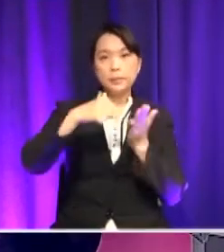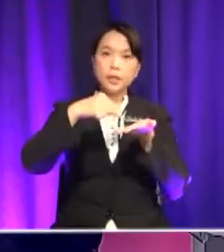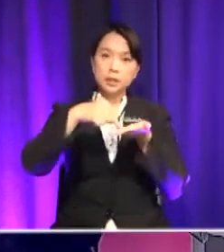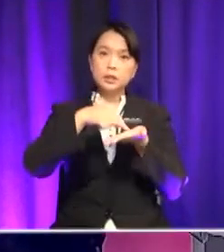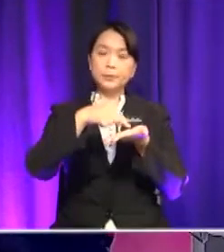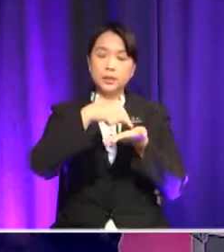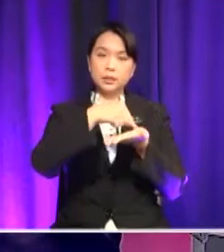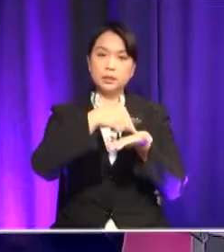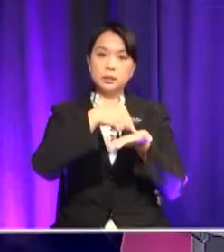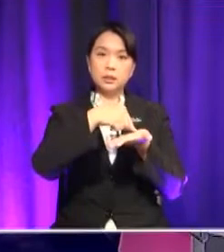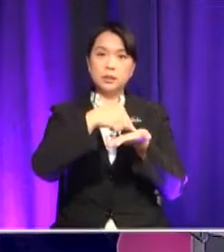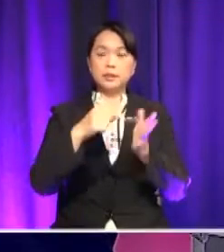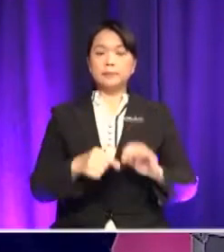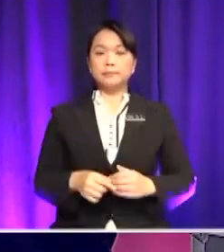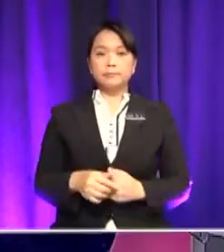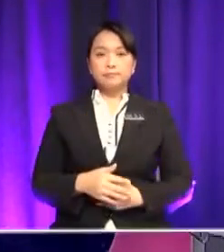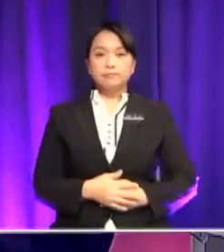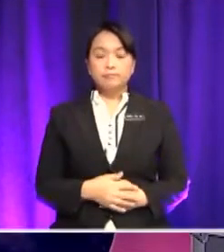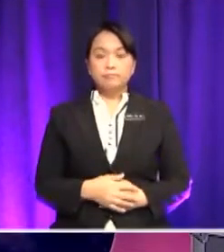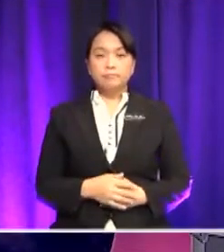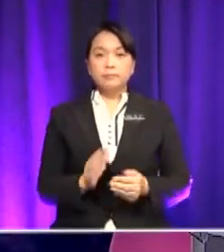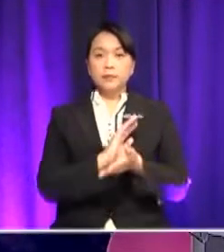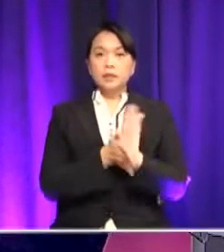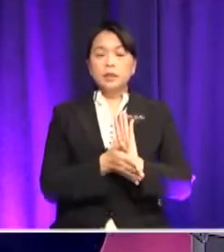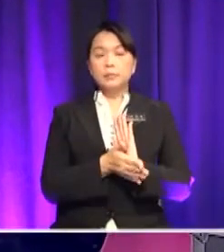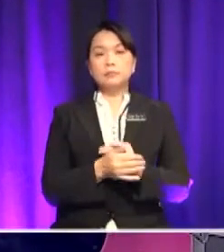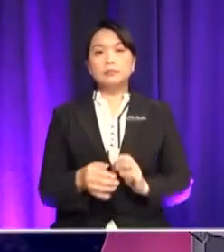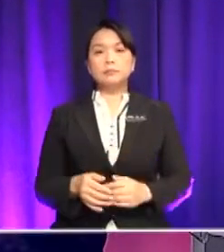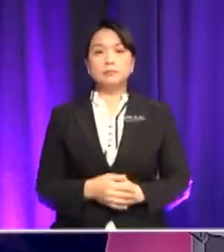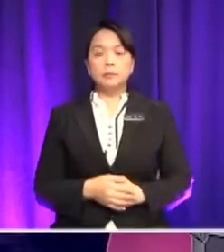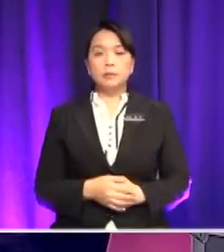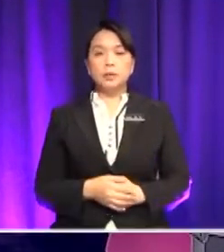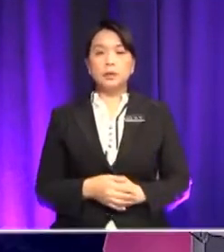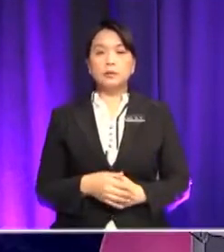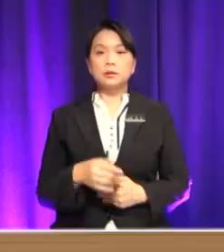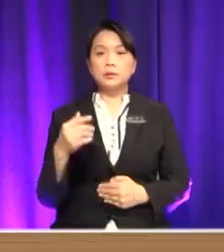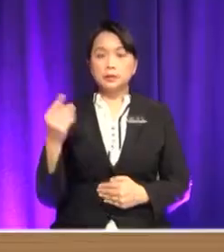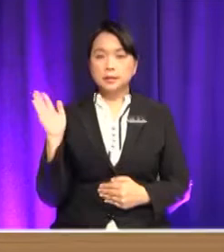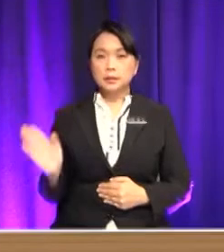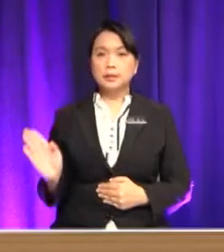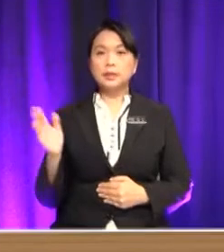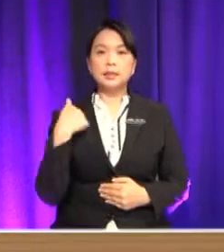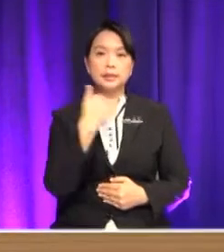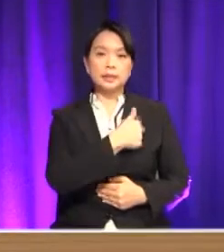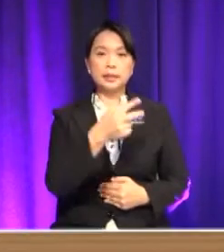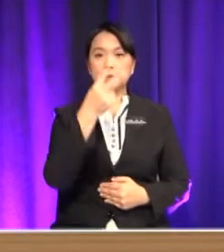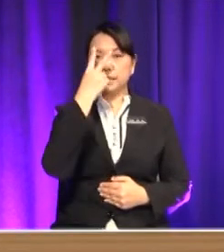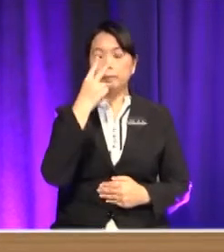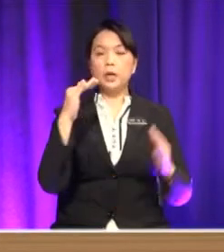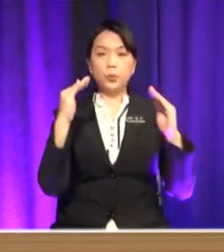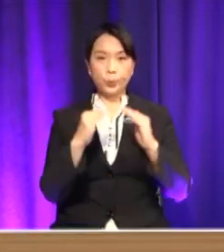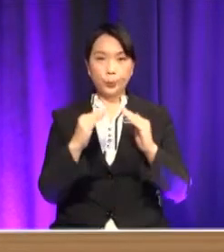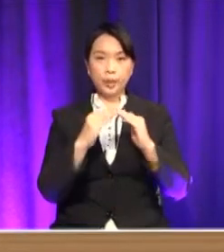ya. Okey, so ia lebih spesifik. So kalau di sini kita nampak rumah, maka di sini